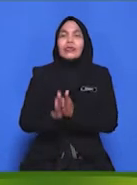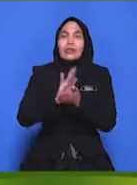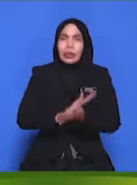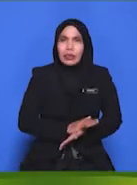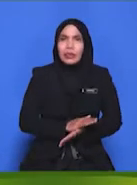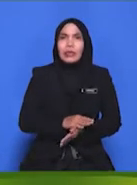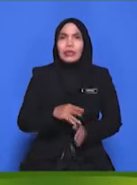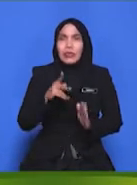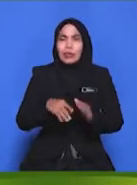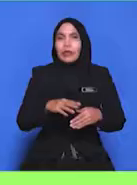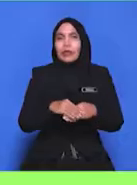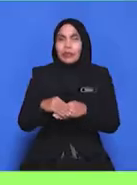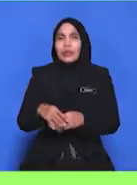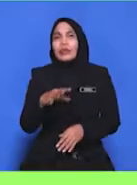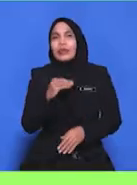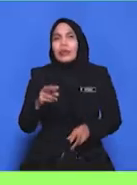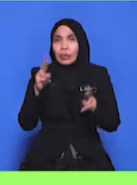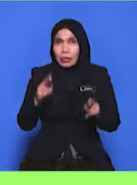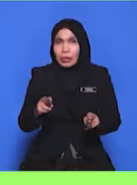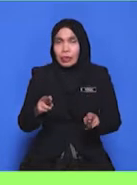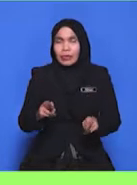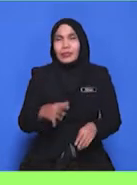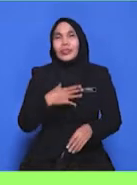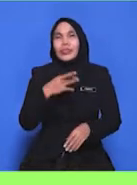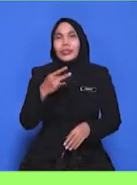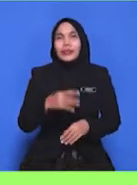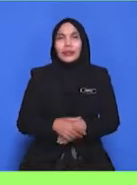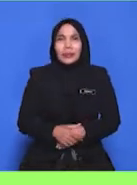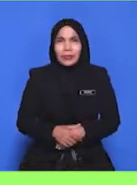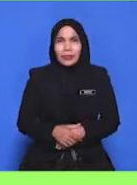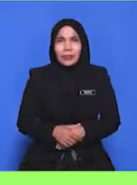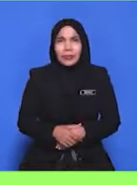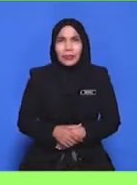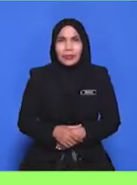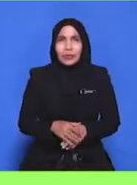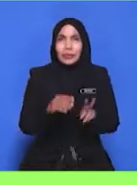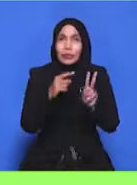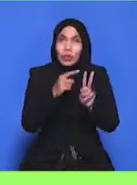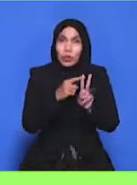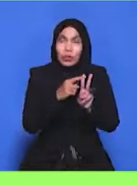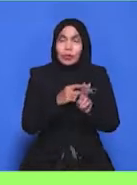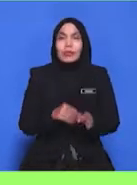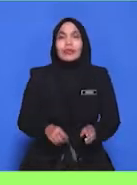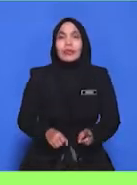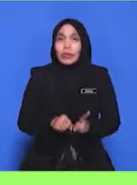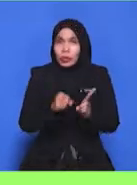rakyat pun berpuas hati. Seterusnya kita lihat kemerosotan kedua dari aspek